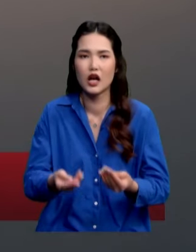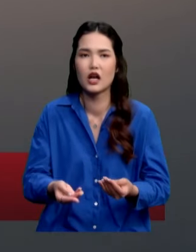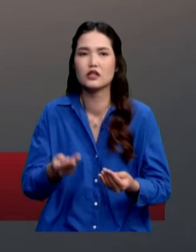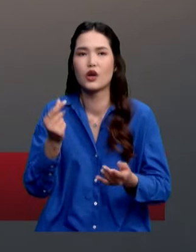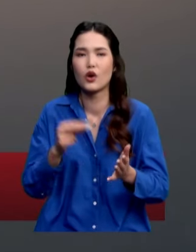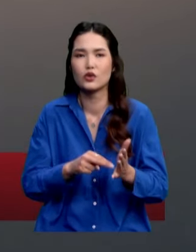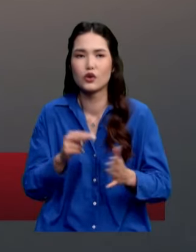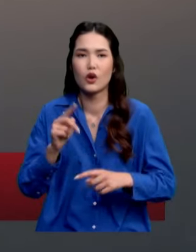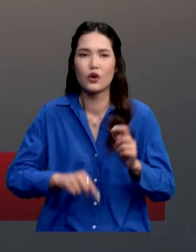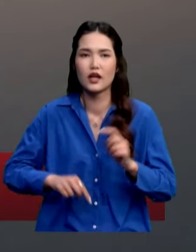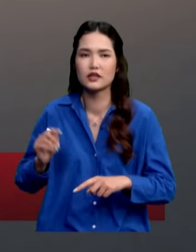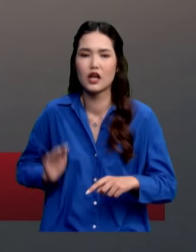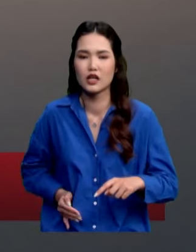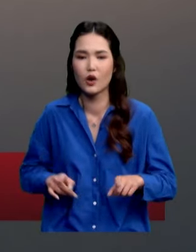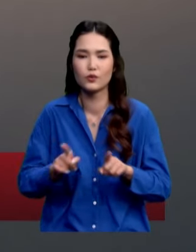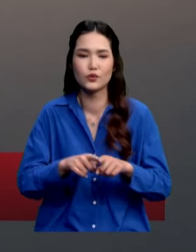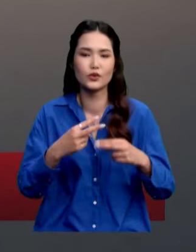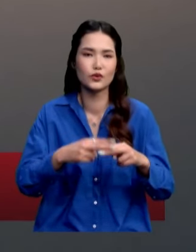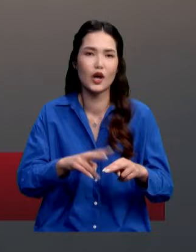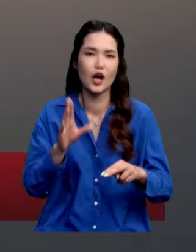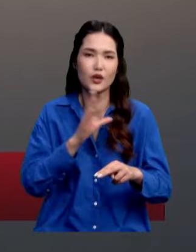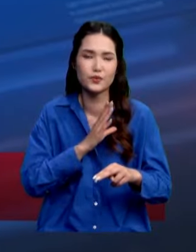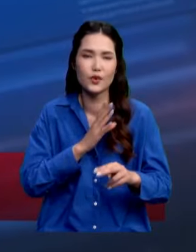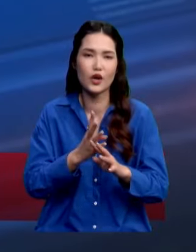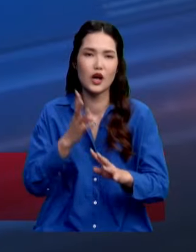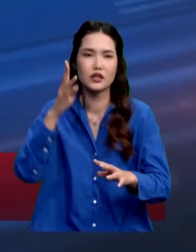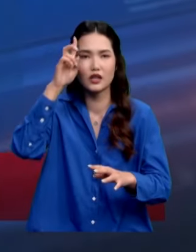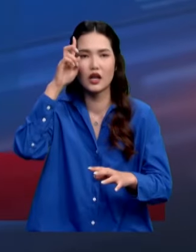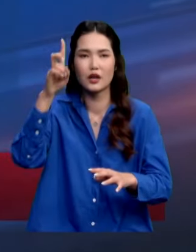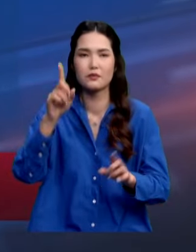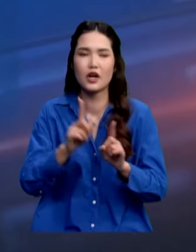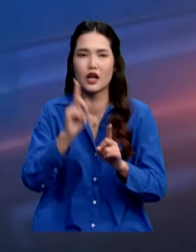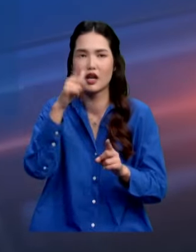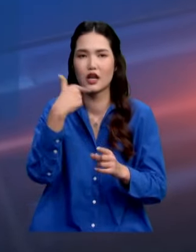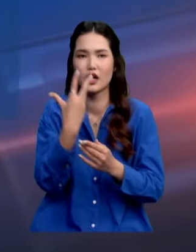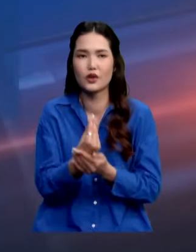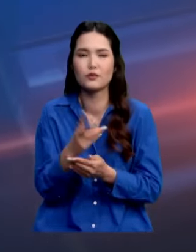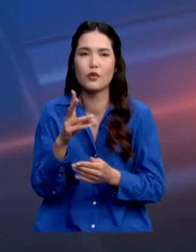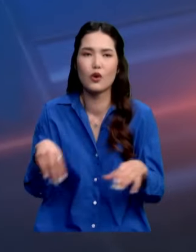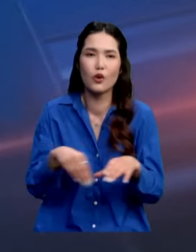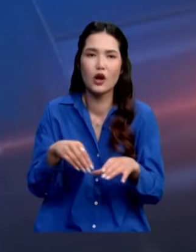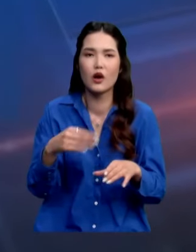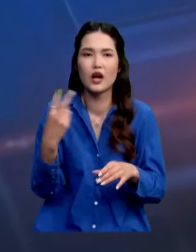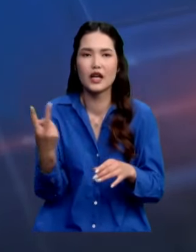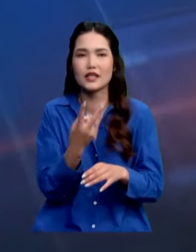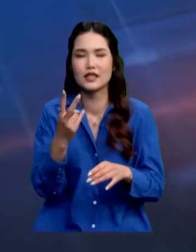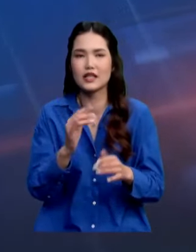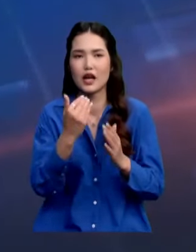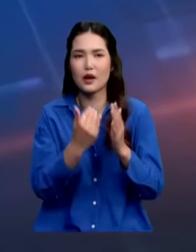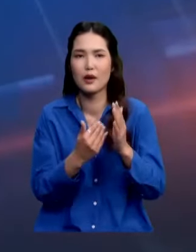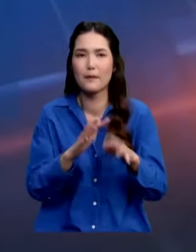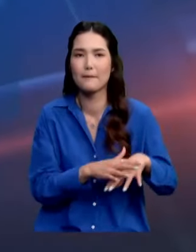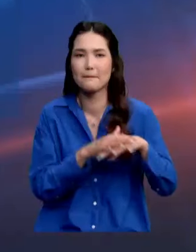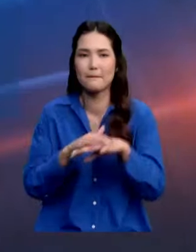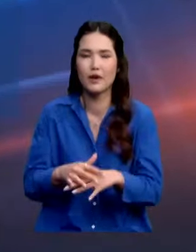Қомақты соманы отандық компанияларда аударды. Олардың қатарында мемлекеттік және жекелеген қорлар, екінші деңгейлі